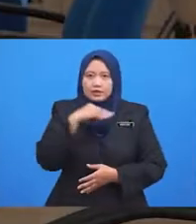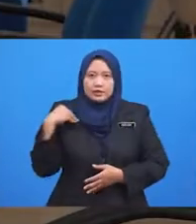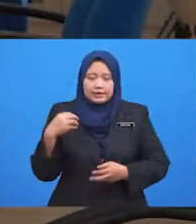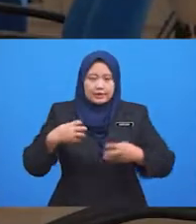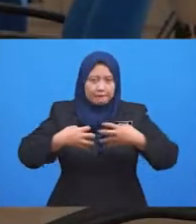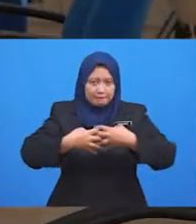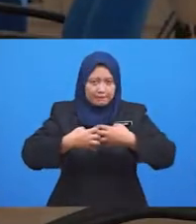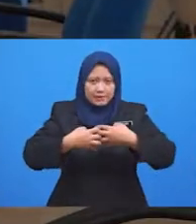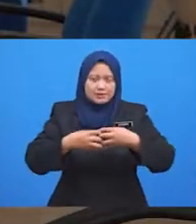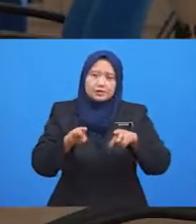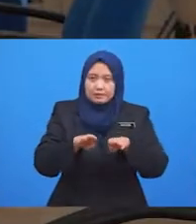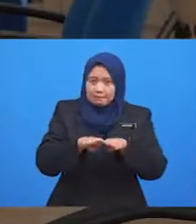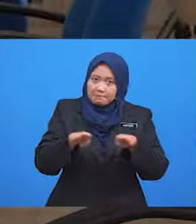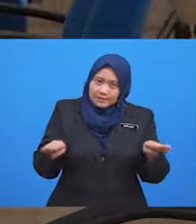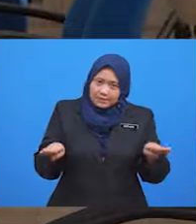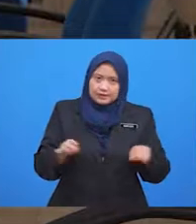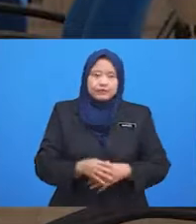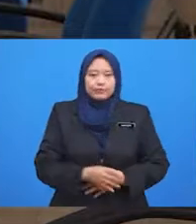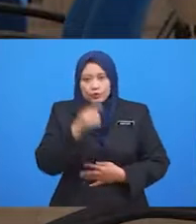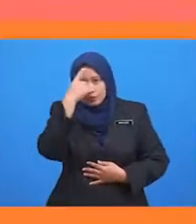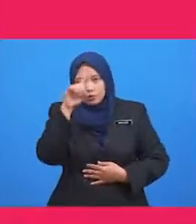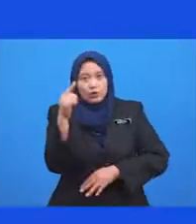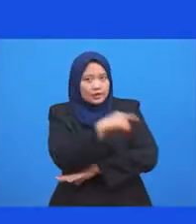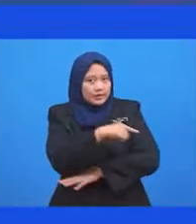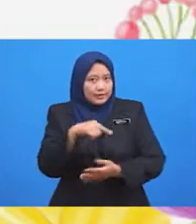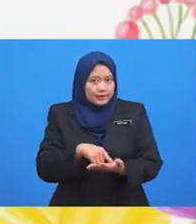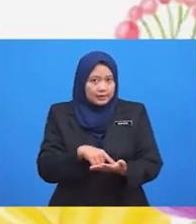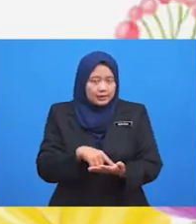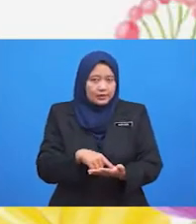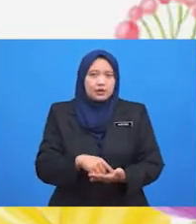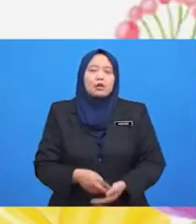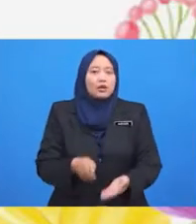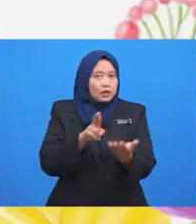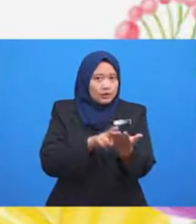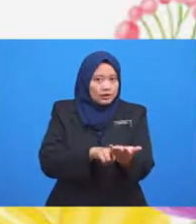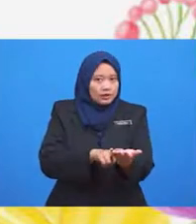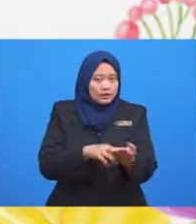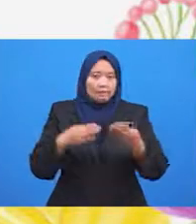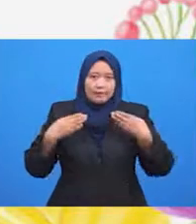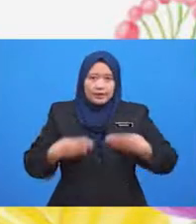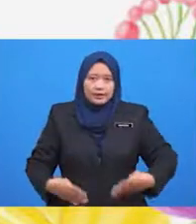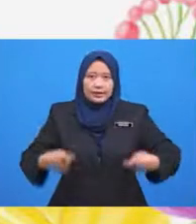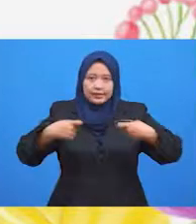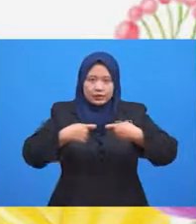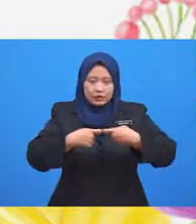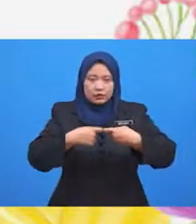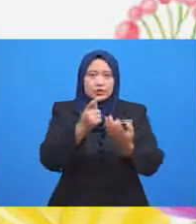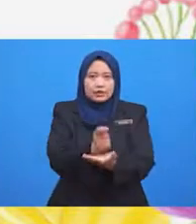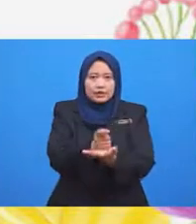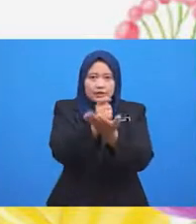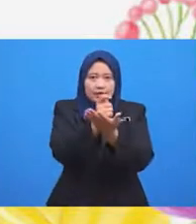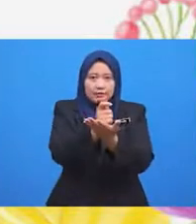ini, kita akan membincangkan mengenai perkhidmatan rawatan badan elektroterapi